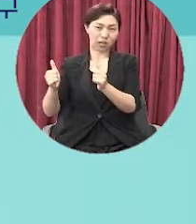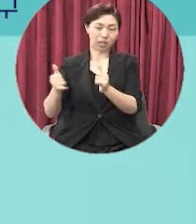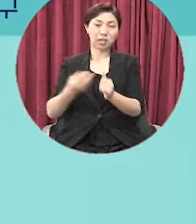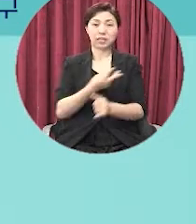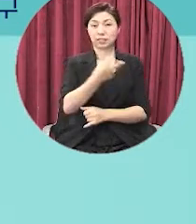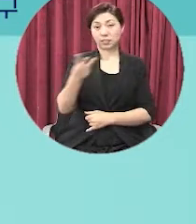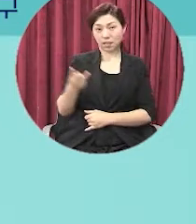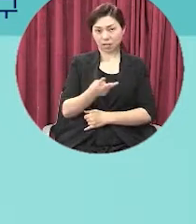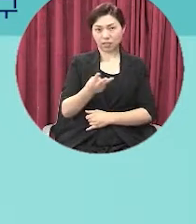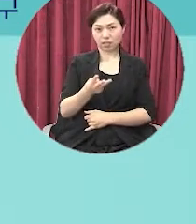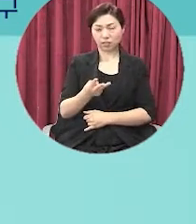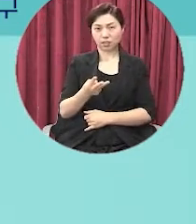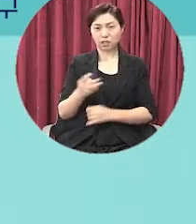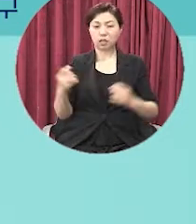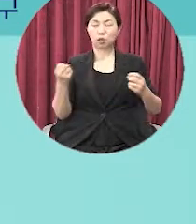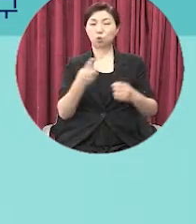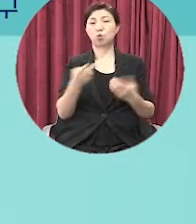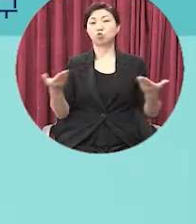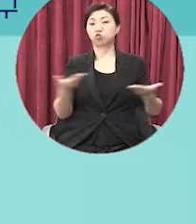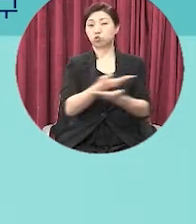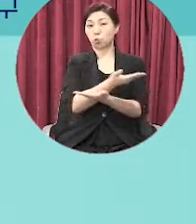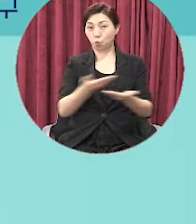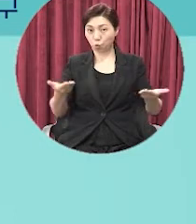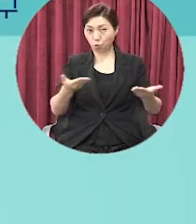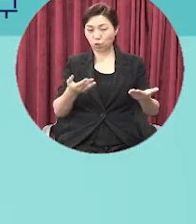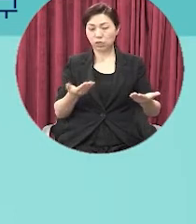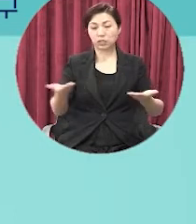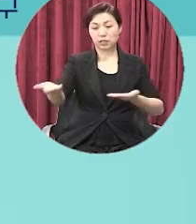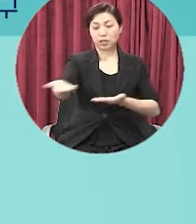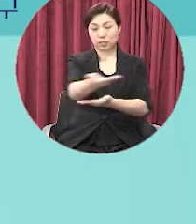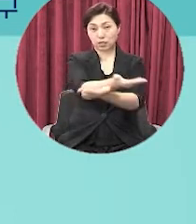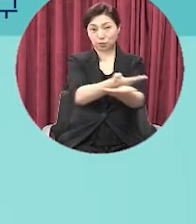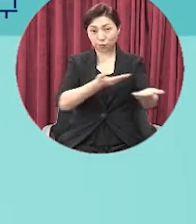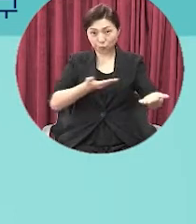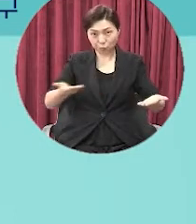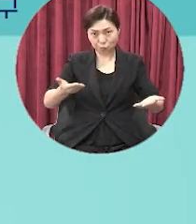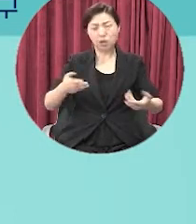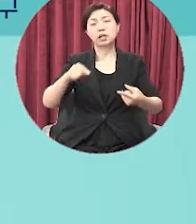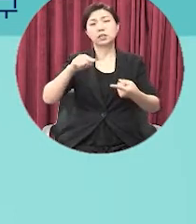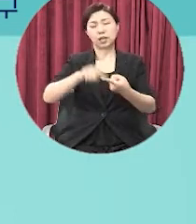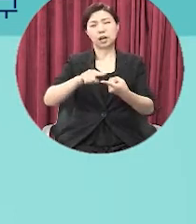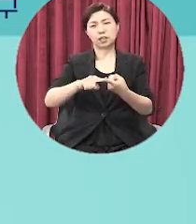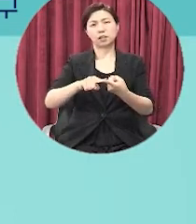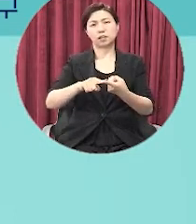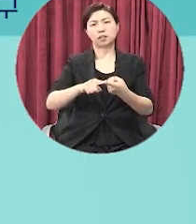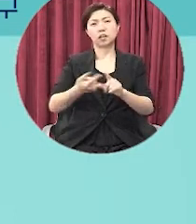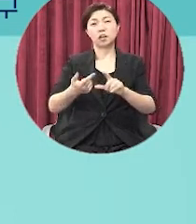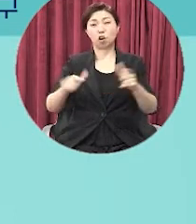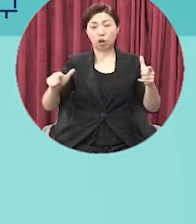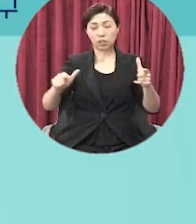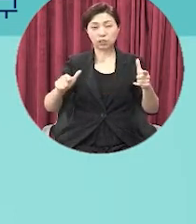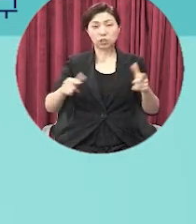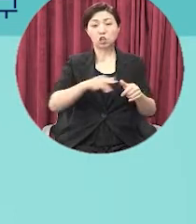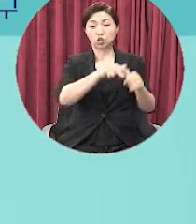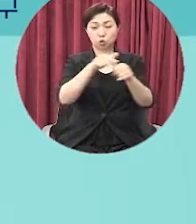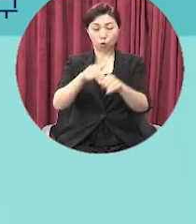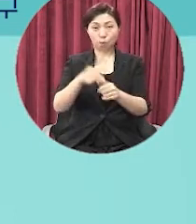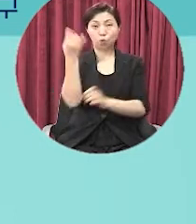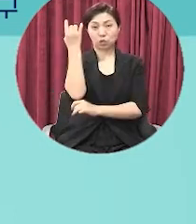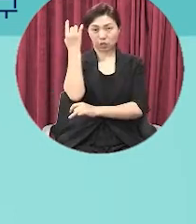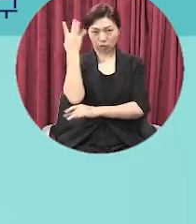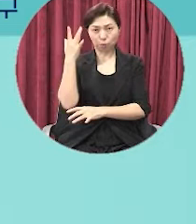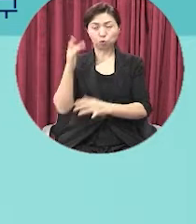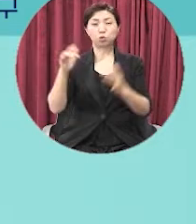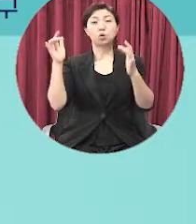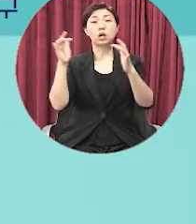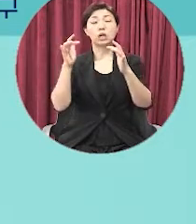또는 뭐 세 방향의 데이터 교류 공유 플랫폼 이 필요하고 그것을 바탕으로 해서 코칭을 지난 코칭을 하고